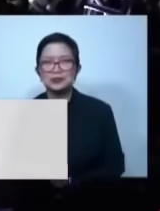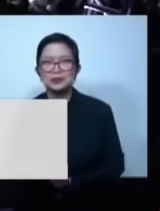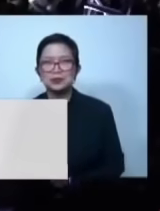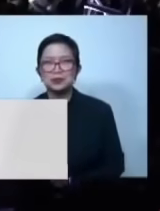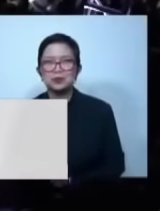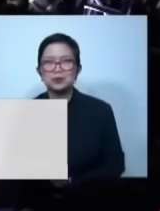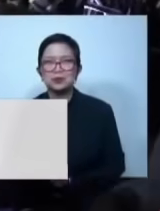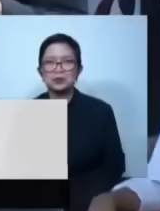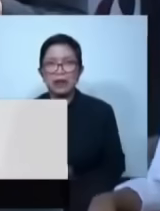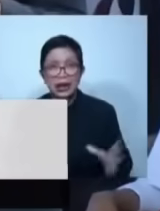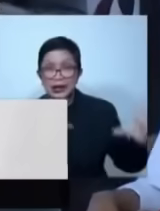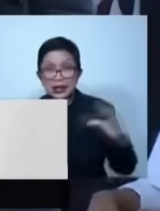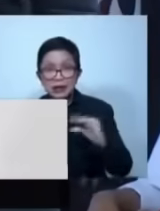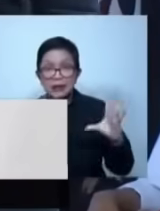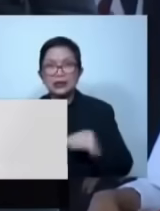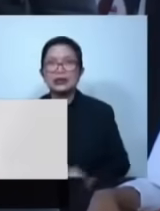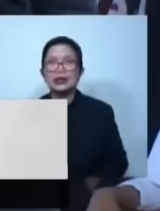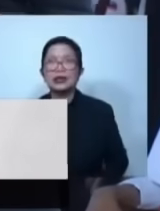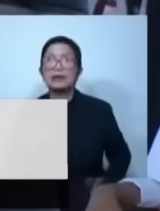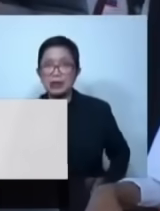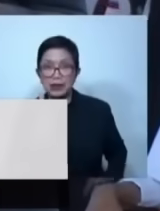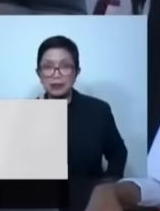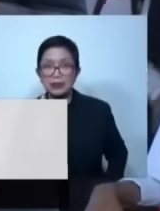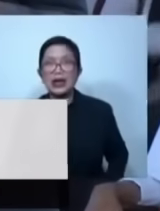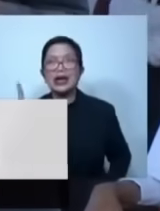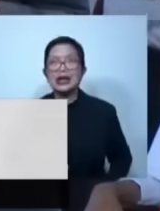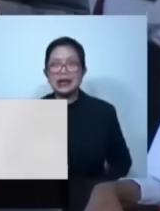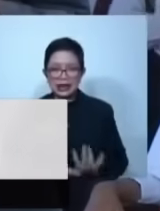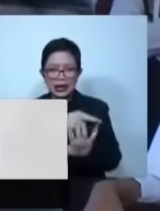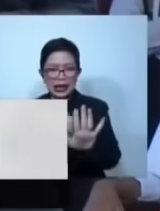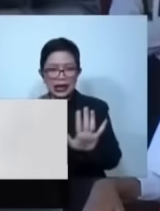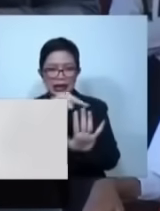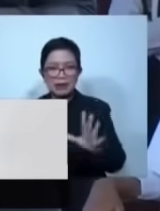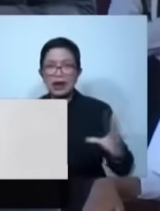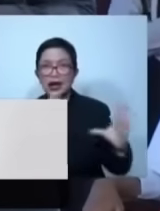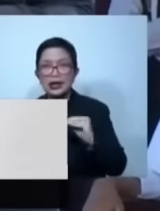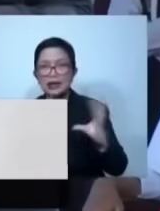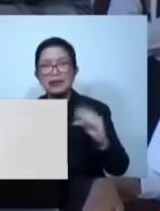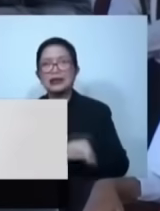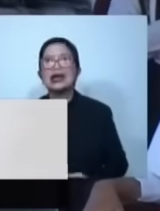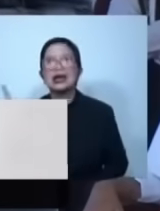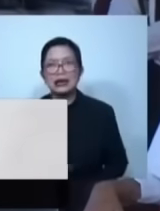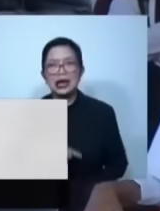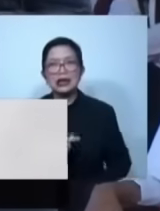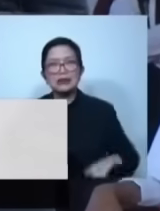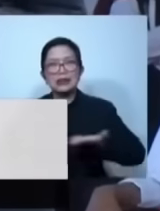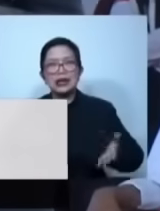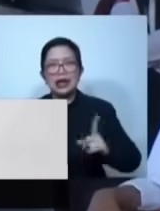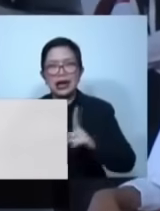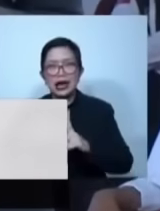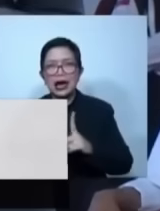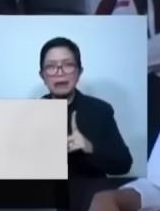2024 debat ini adalah debat pertama dari lima debat yang digelar oleh Komisi Pemilihan Umum